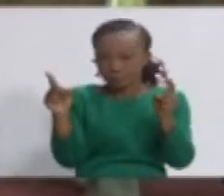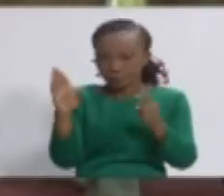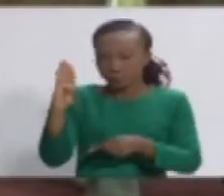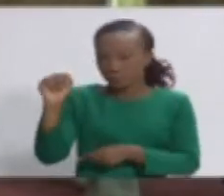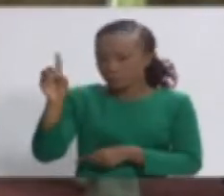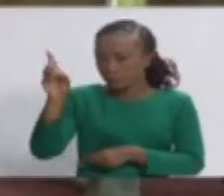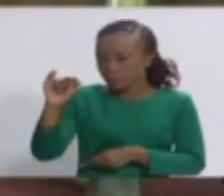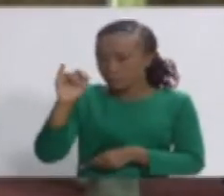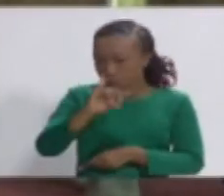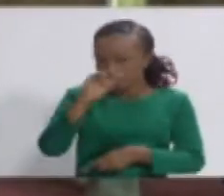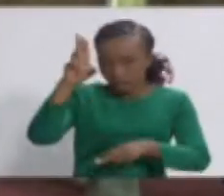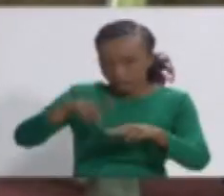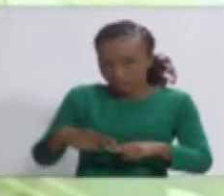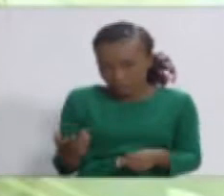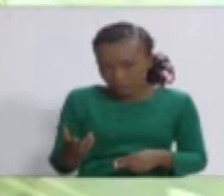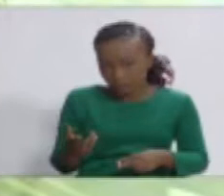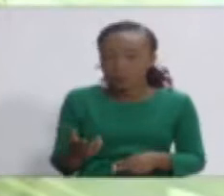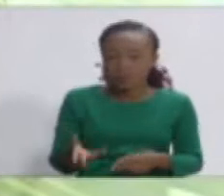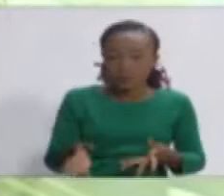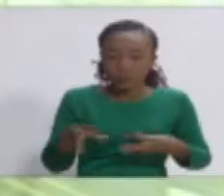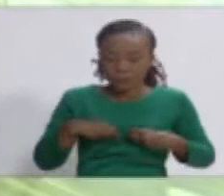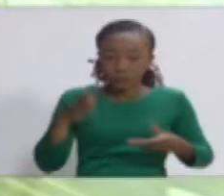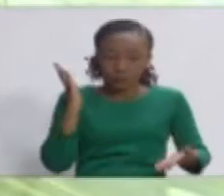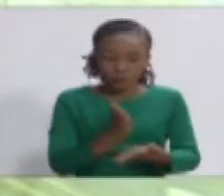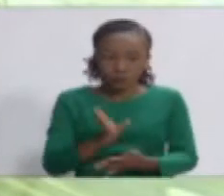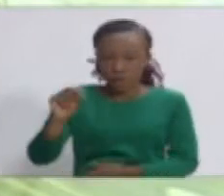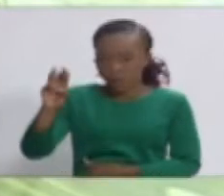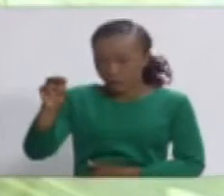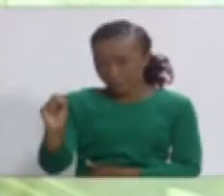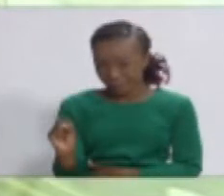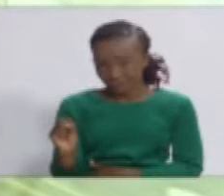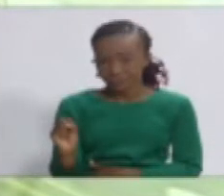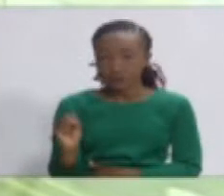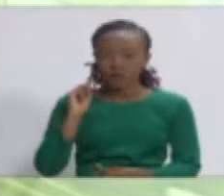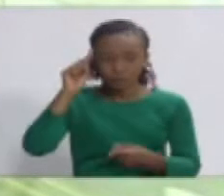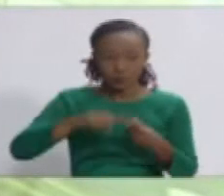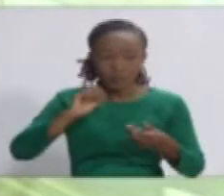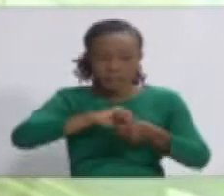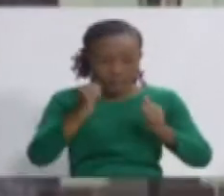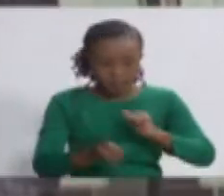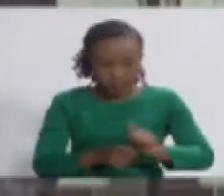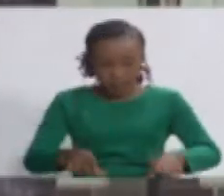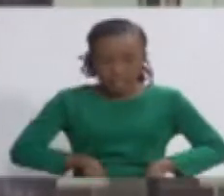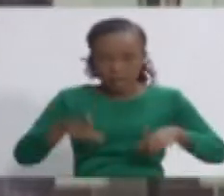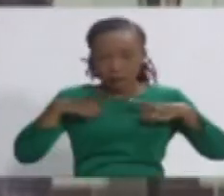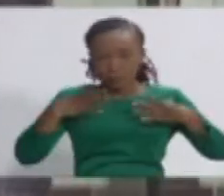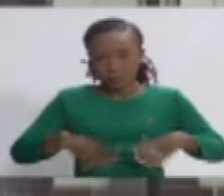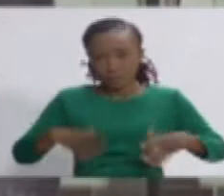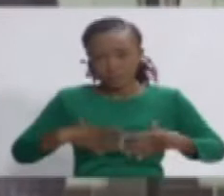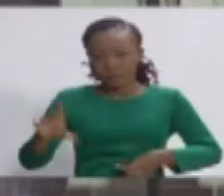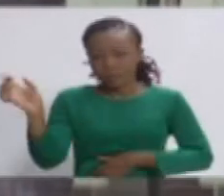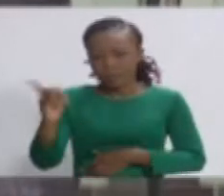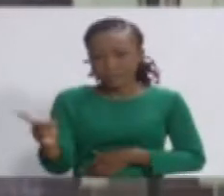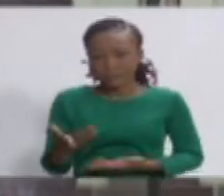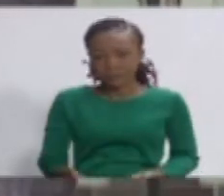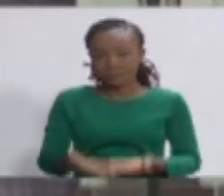katika kikao hicho, alikokariri kuwa azma ya NMS ni kubadili maisha ya wakaazi wa Nairobi. We'll improve the